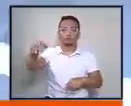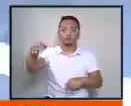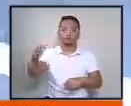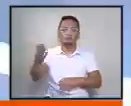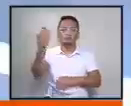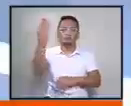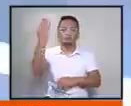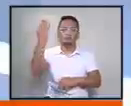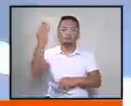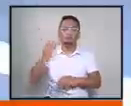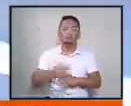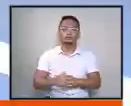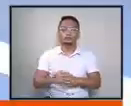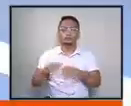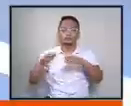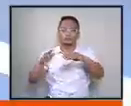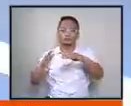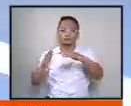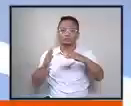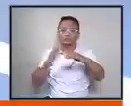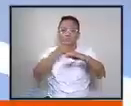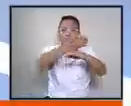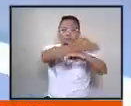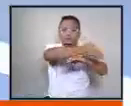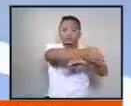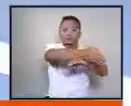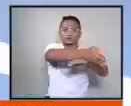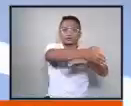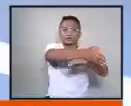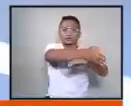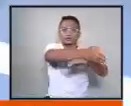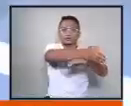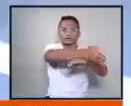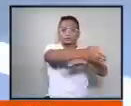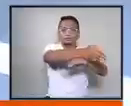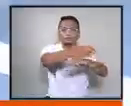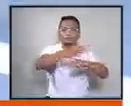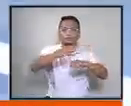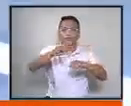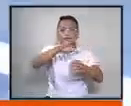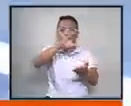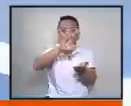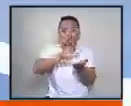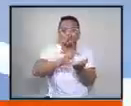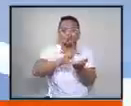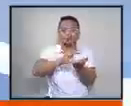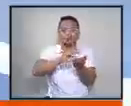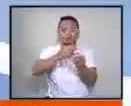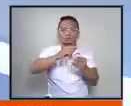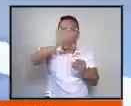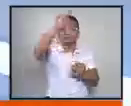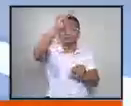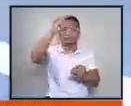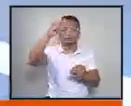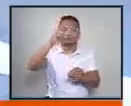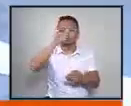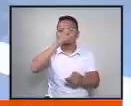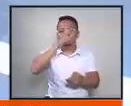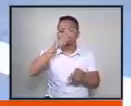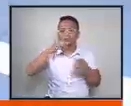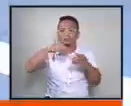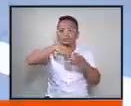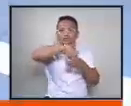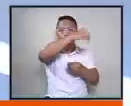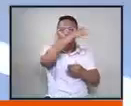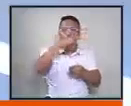Pagkatapos po, tatawid po ito sa bahagi at ng gitna at hilagang Luzon. Posible po sa Huwebes, makalabas na po ito ng Philippine Area